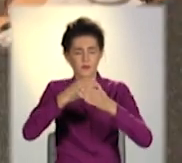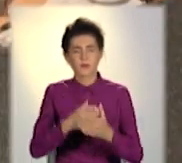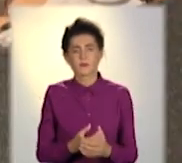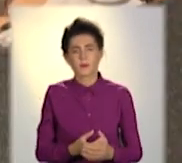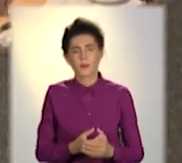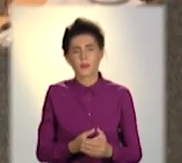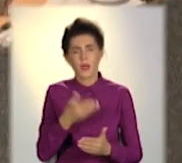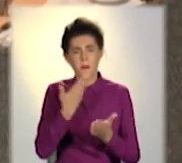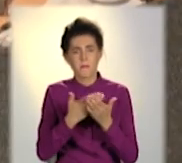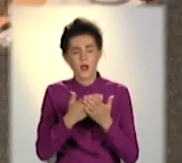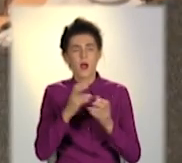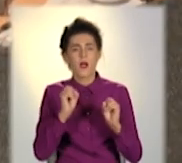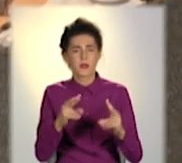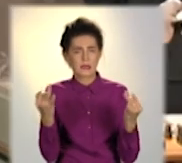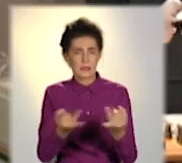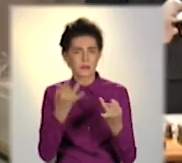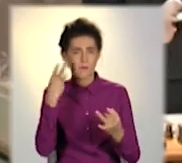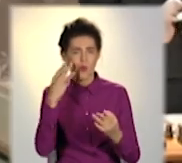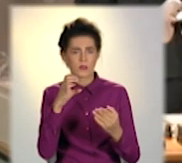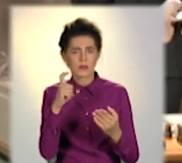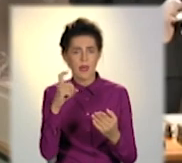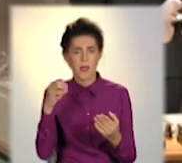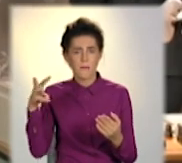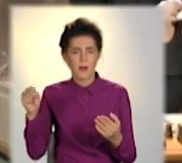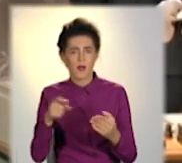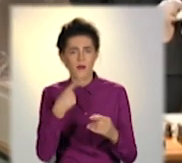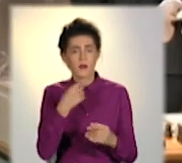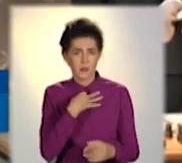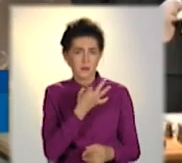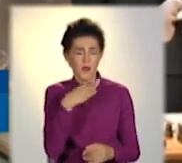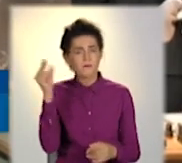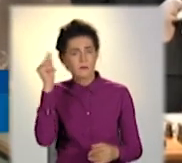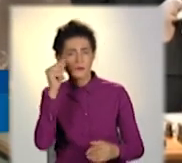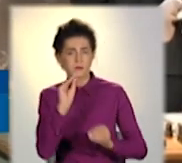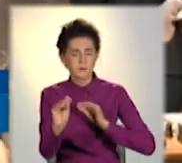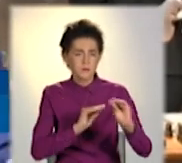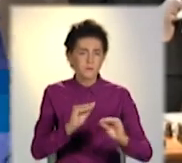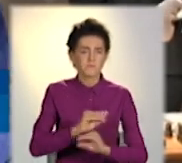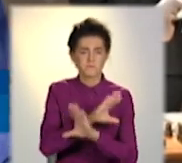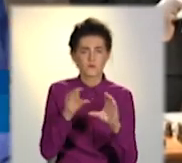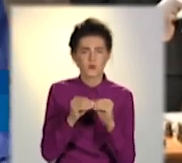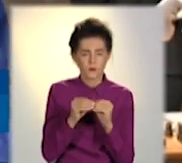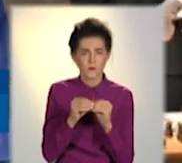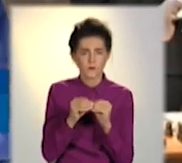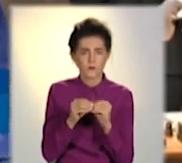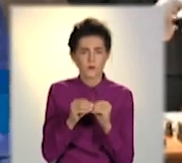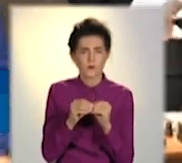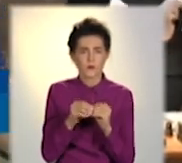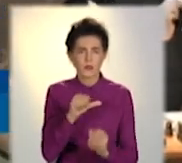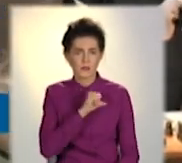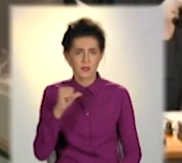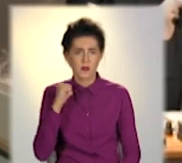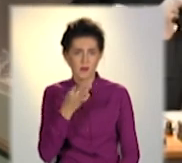В коледжі я збирав за 2 таку саму схему. Це якби заохочення вчитися. Ну і якось самому